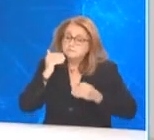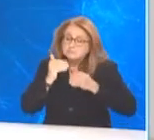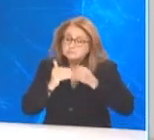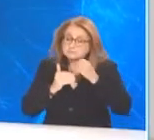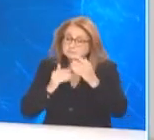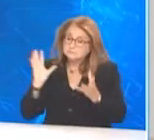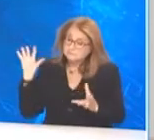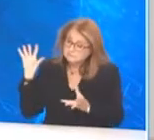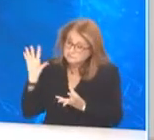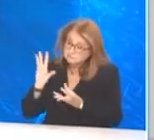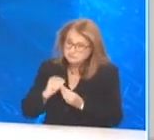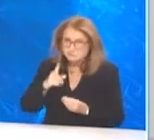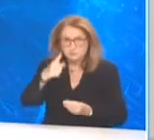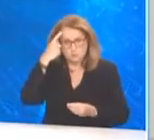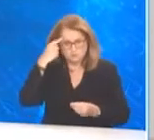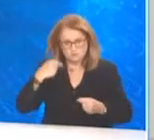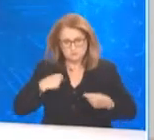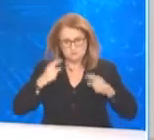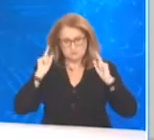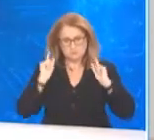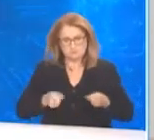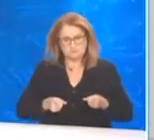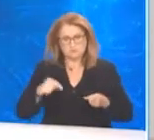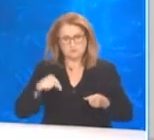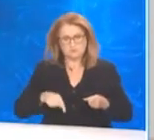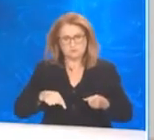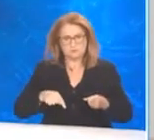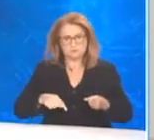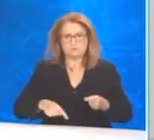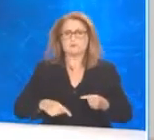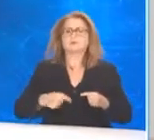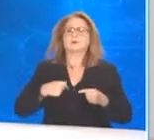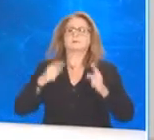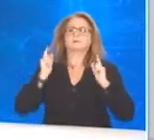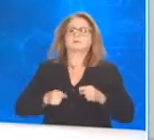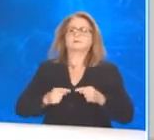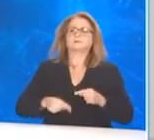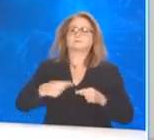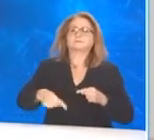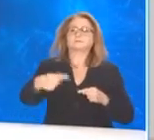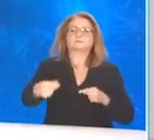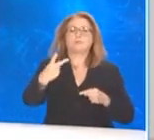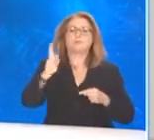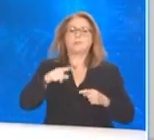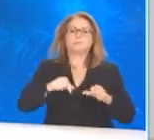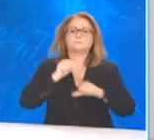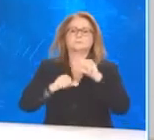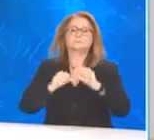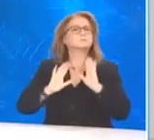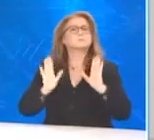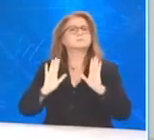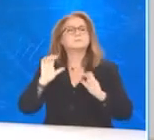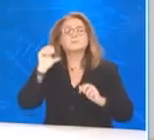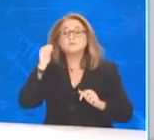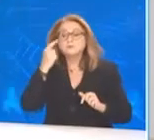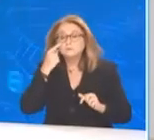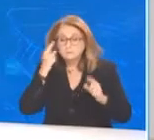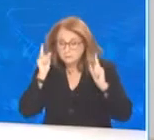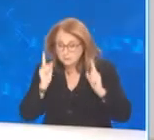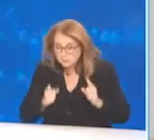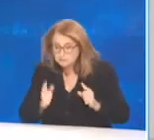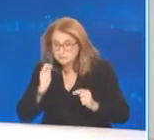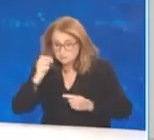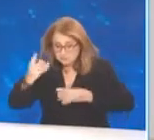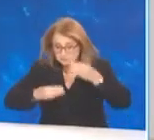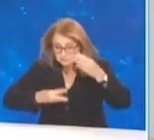παίρνουμε μία απόφαση για να πούμε ότι αν δεν την πάρουμε σε δύο μέρες θα γίνει αυτό. Παίρνουμε κάποιες αποφάσεις, τρέχουμε κάποια μοντέλα, τρέχουμε κάποιους